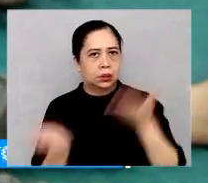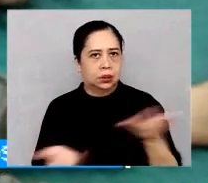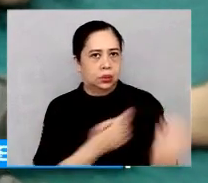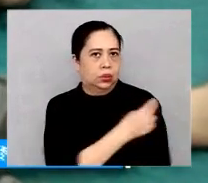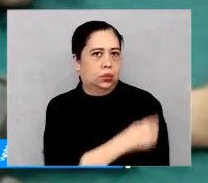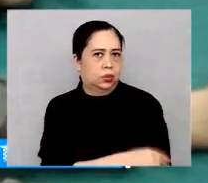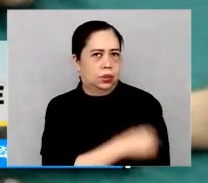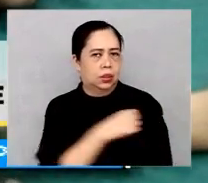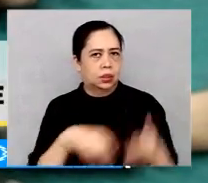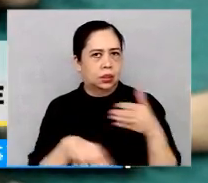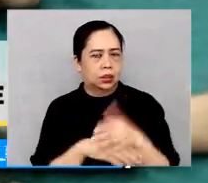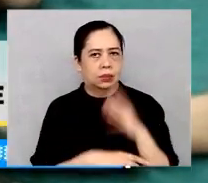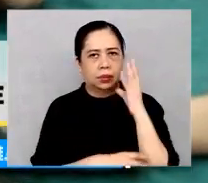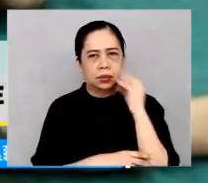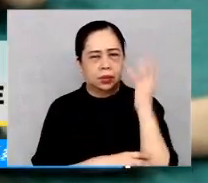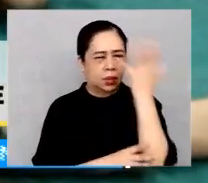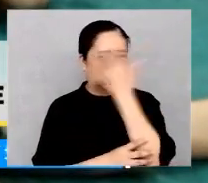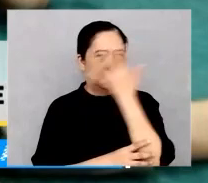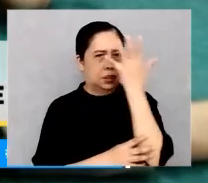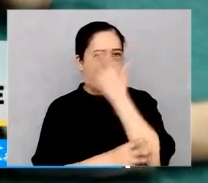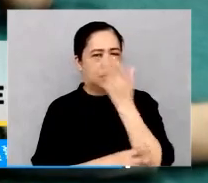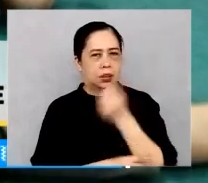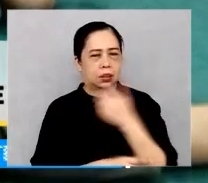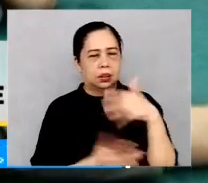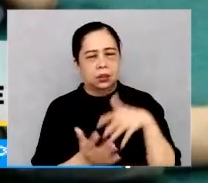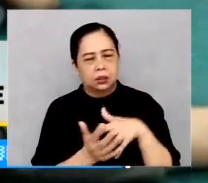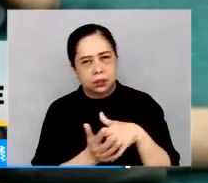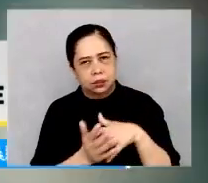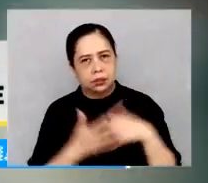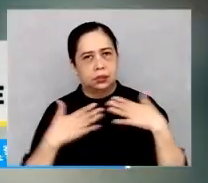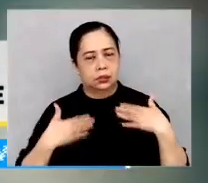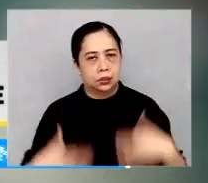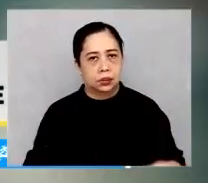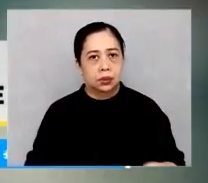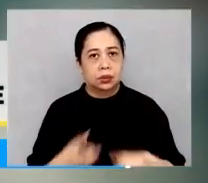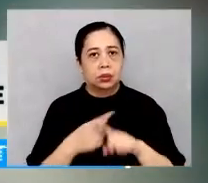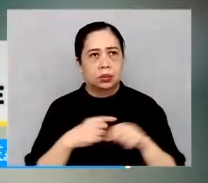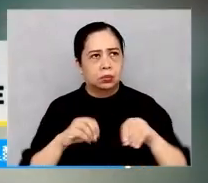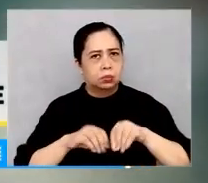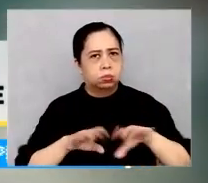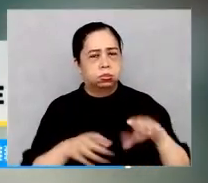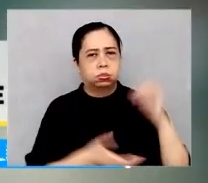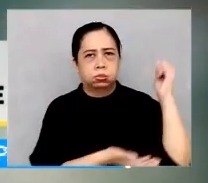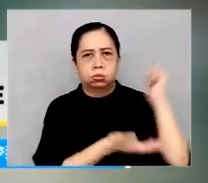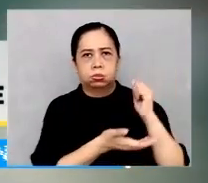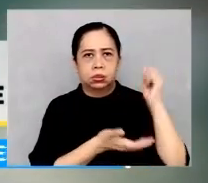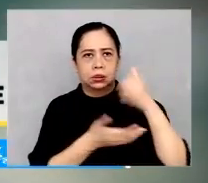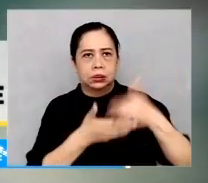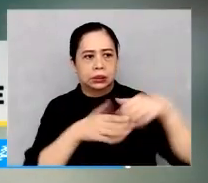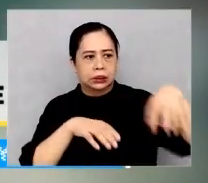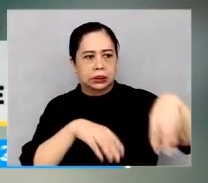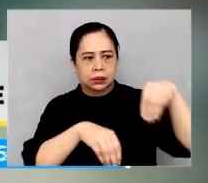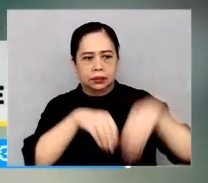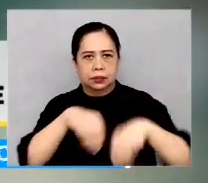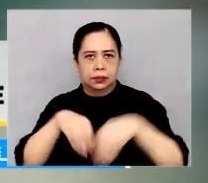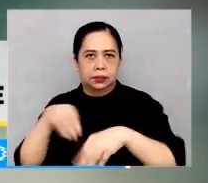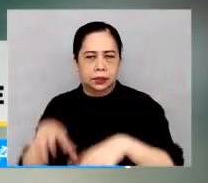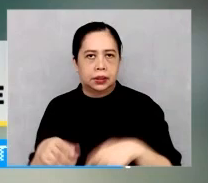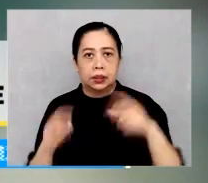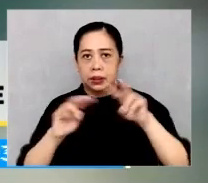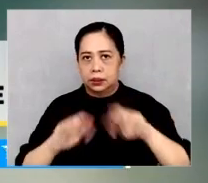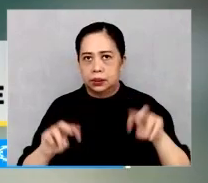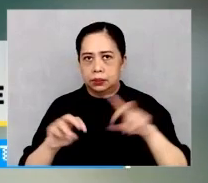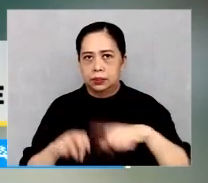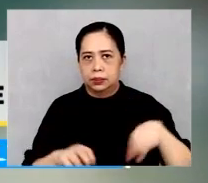matapos makaranas ng pagkahilo at panghihina. Nagmula raw ang nalanghap na pesticide sa katabing sakahan. Iniimbestigahan na